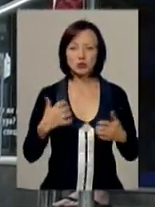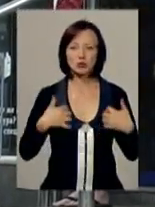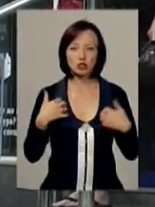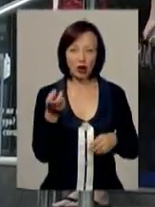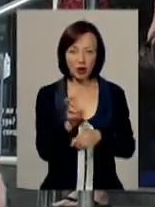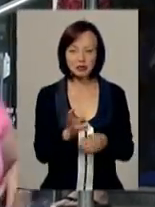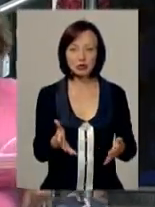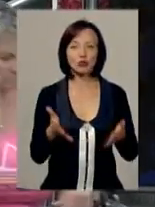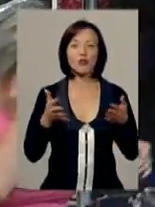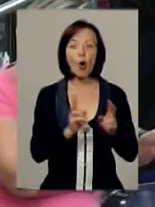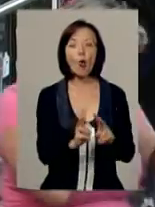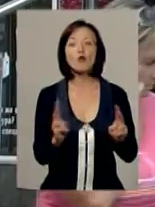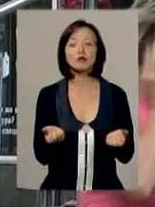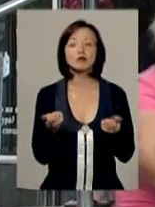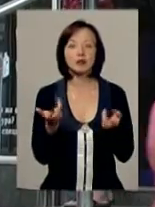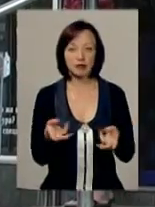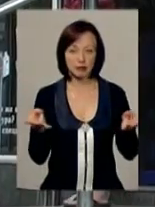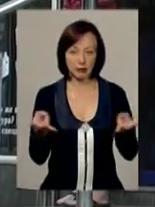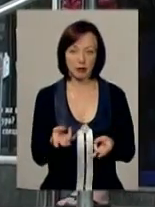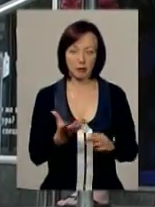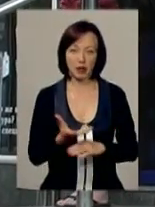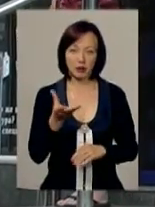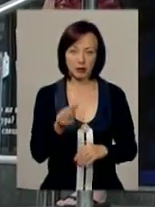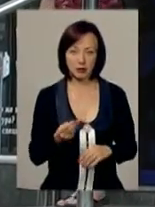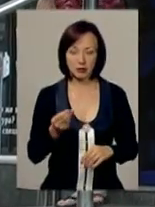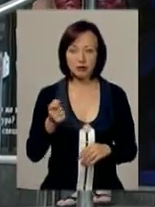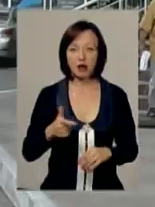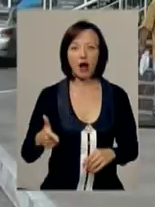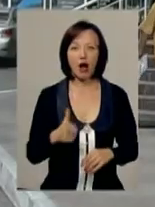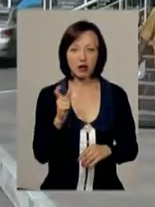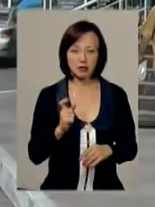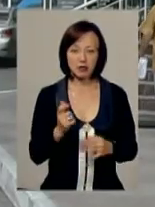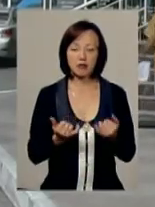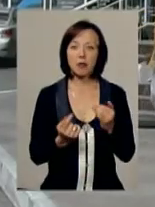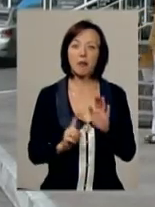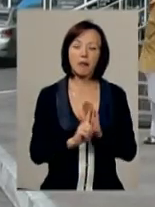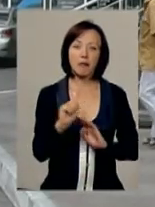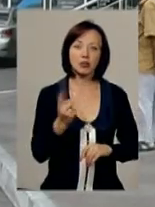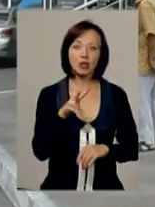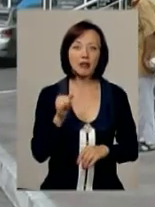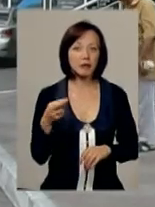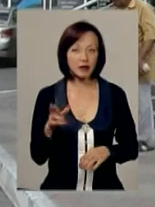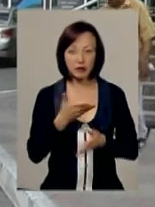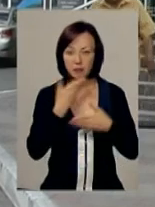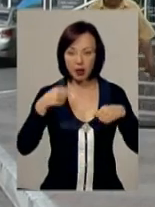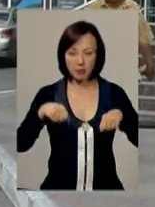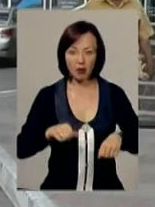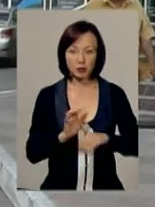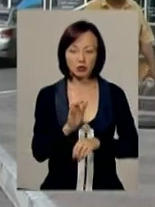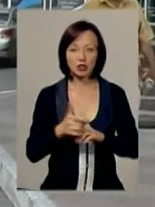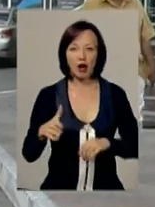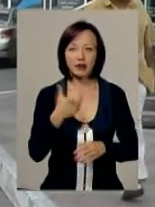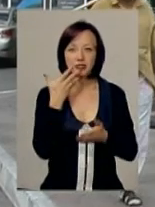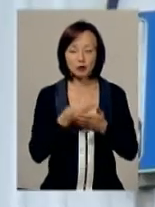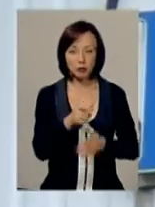сюди, аби з'ясувати, кому і скільки тепер потрібно платити за блакитне паливо. Від 1 липня газконтора не має права постачати газ